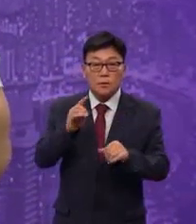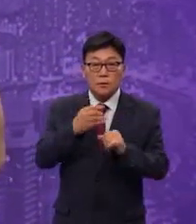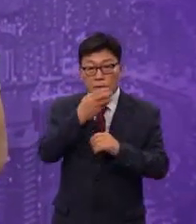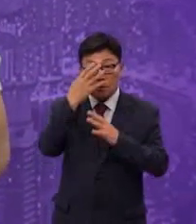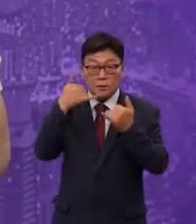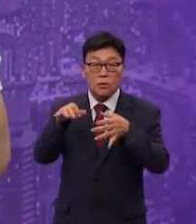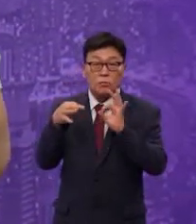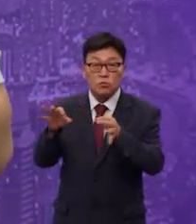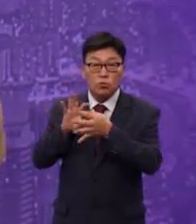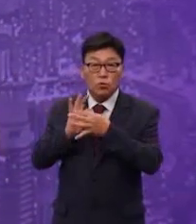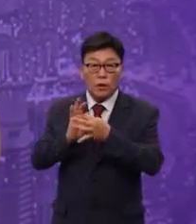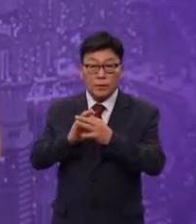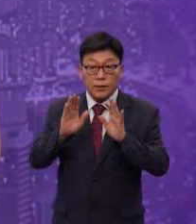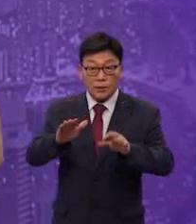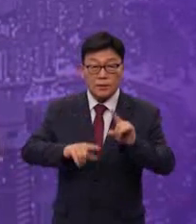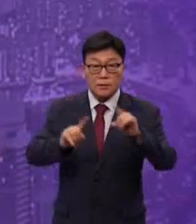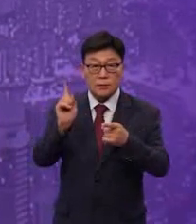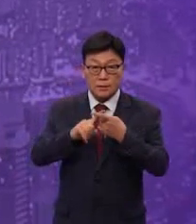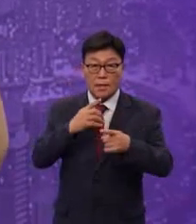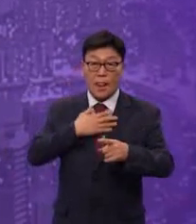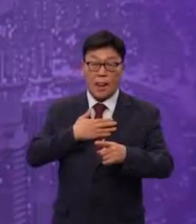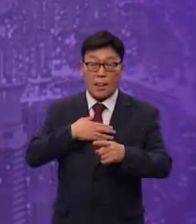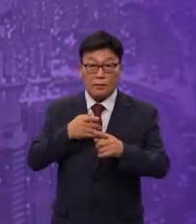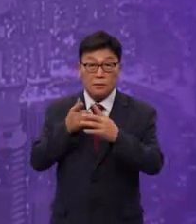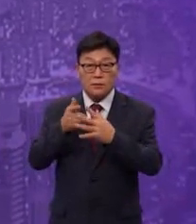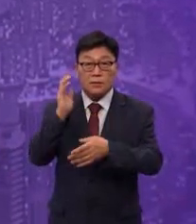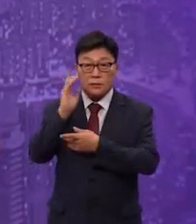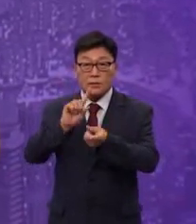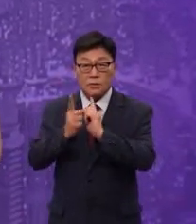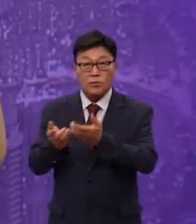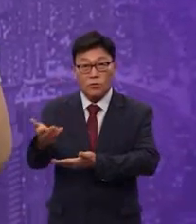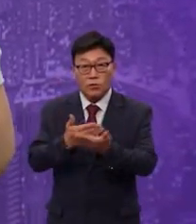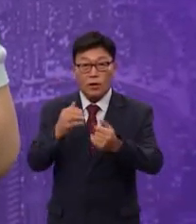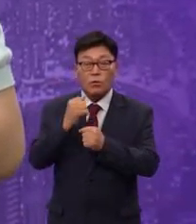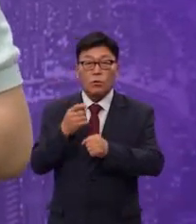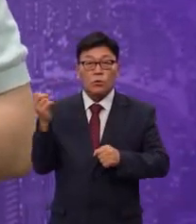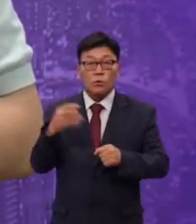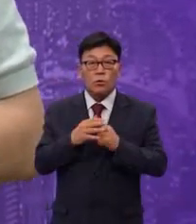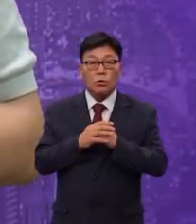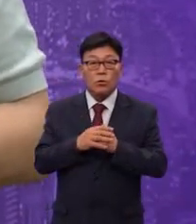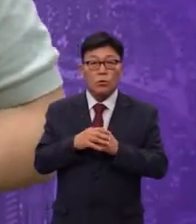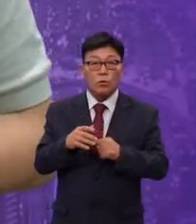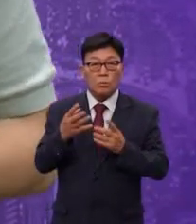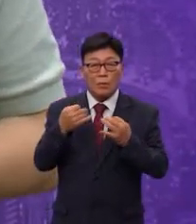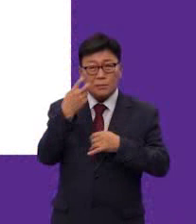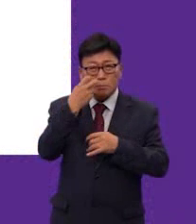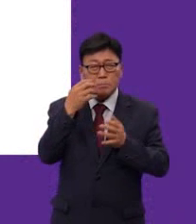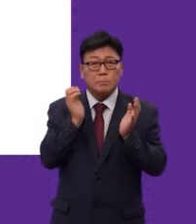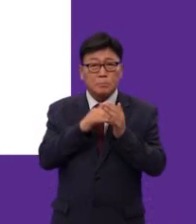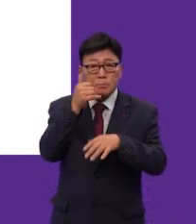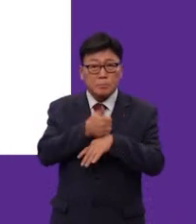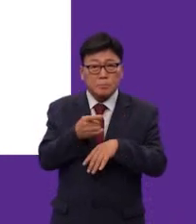청년 금융과 관련된 현실을 알아볼 수 있는 워크숍부터 시작을 했고요. 저희가 많이 살펴본